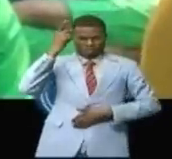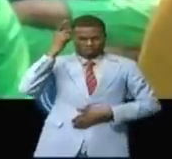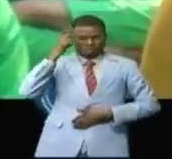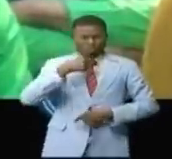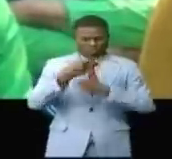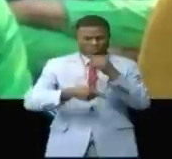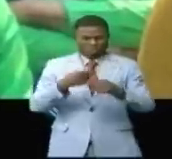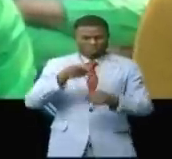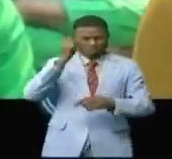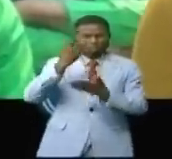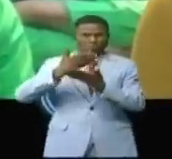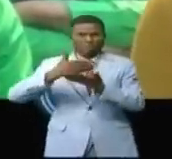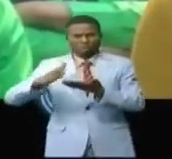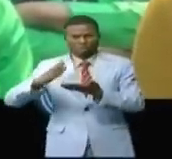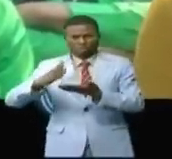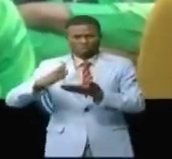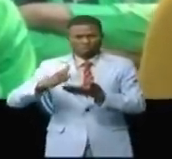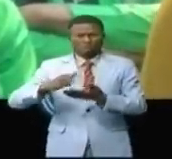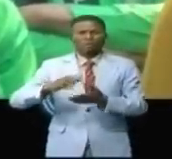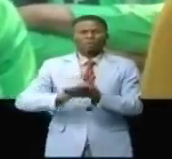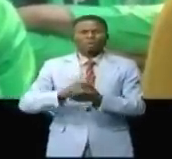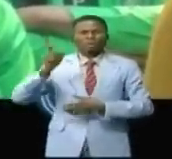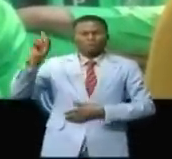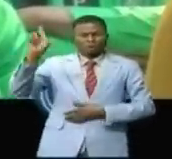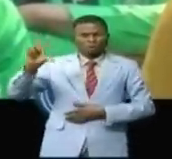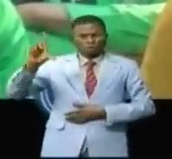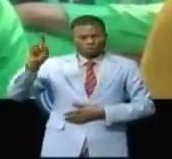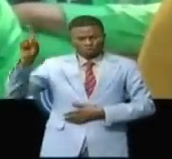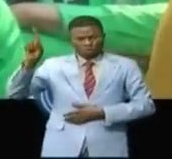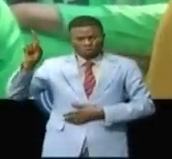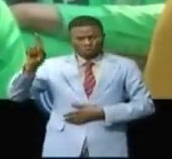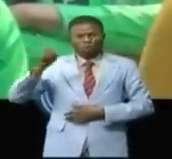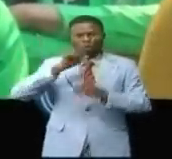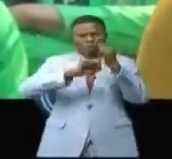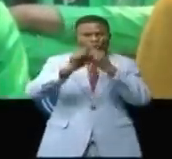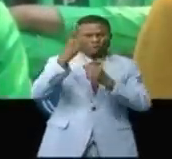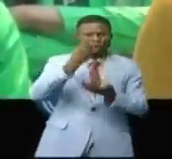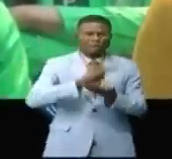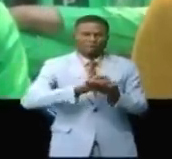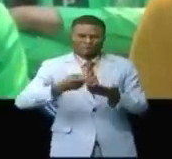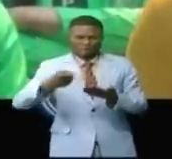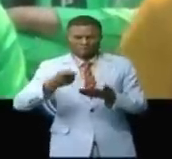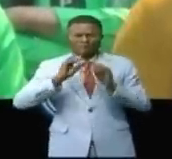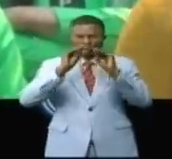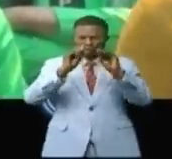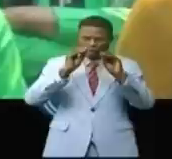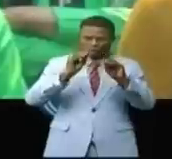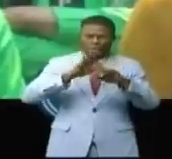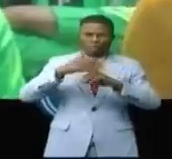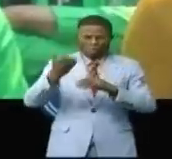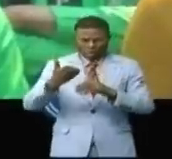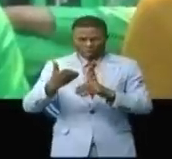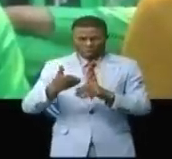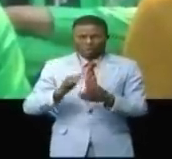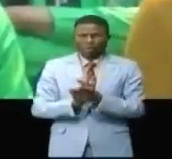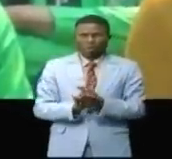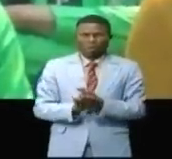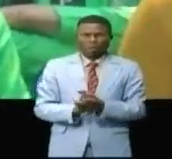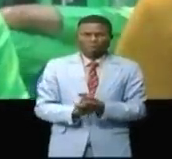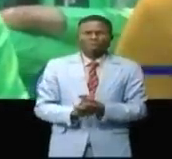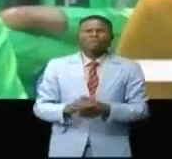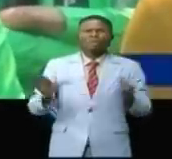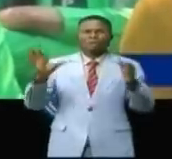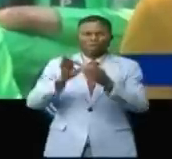lancer la première phase qui sera le combat de pouvoir sensibiliser pendant une semaine et après nous passons par la cua la coercition